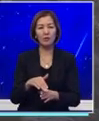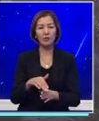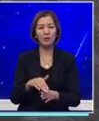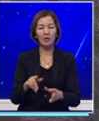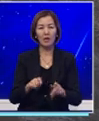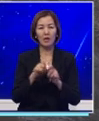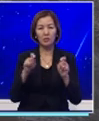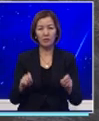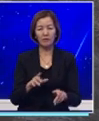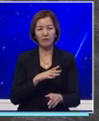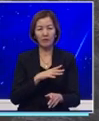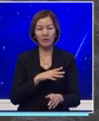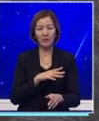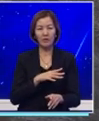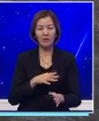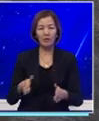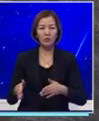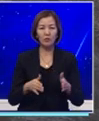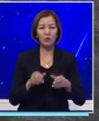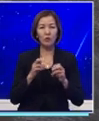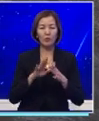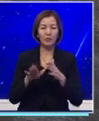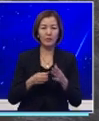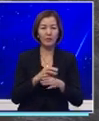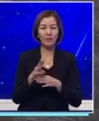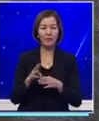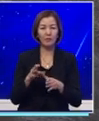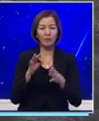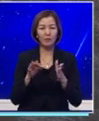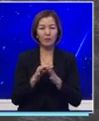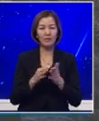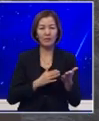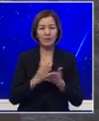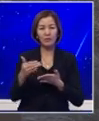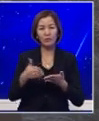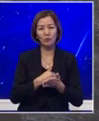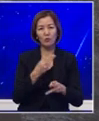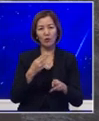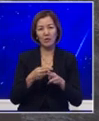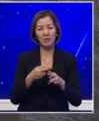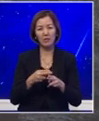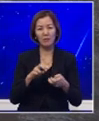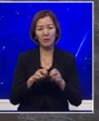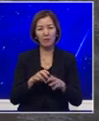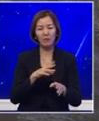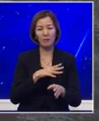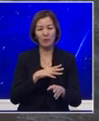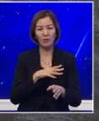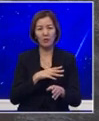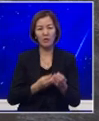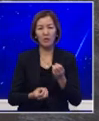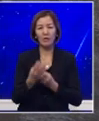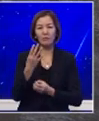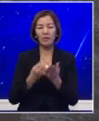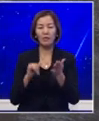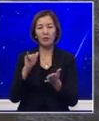жатыр. Бұл жол қауіпсіздік қамтамасыз мақсатында мына тұрғындарға кіріп шығуына қолайсыз болған алдында бұл жерде қазір мына жерге бағдаршам қойылды.